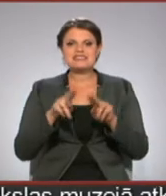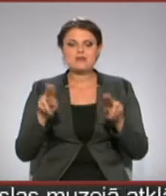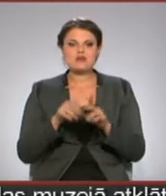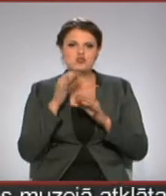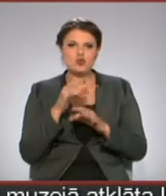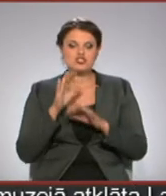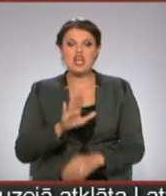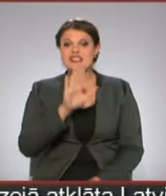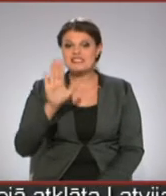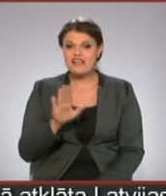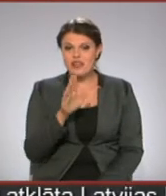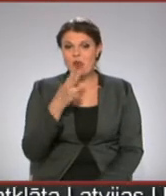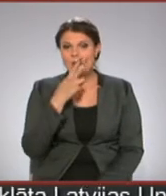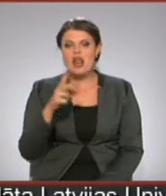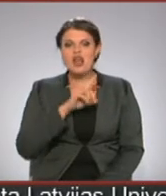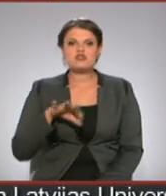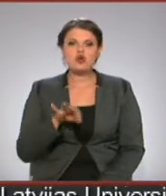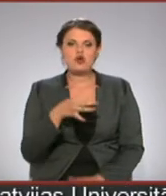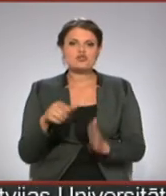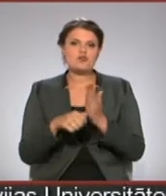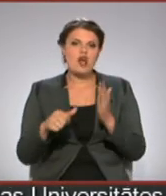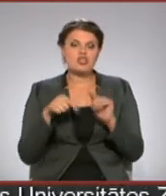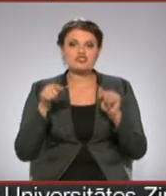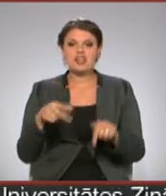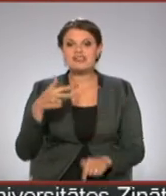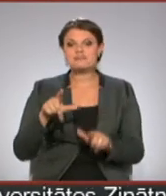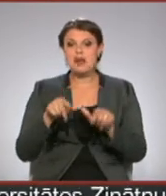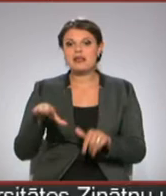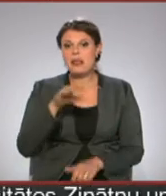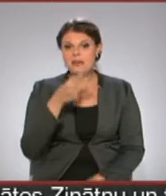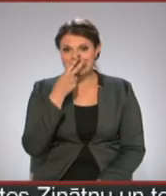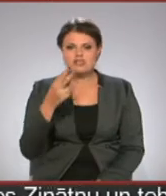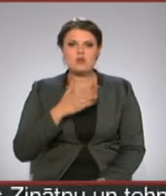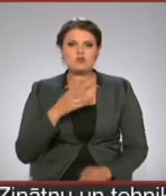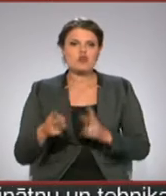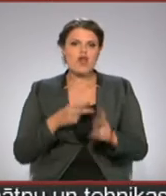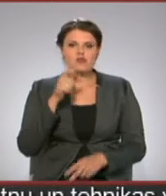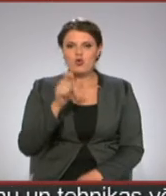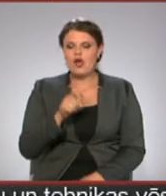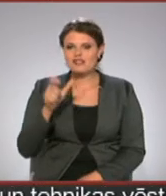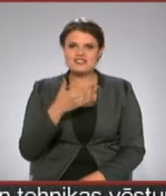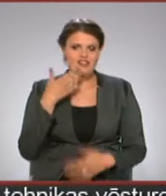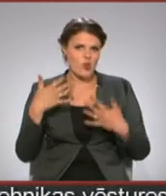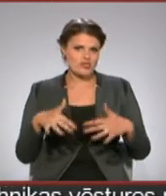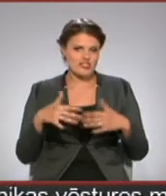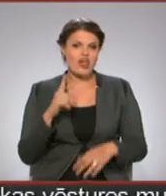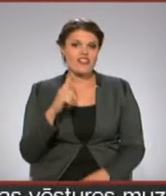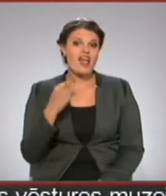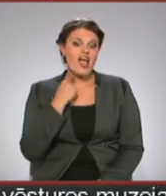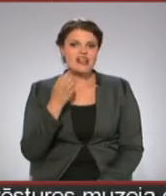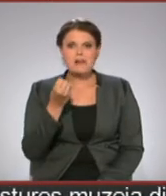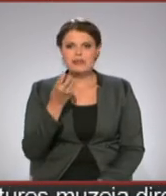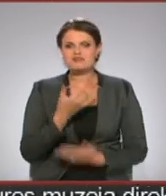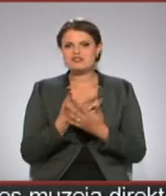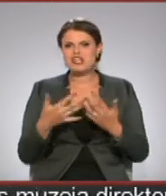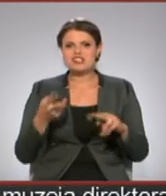Un palūkojoties Latvijas koncerta kalendārā šajā 30. aprīlī, mēs redzam, ka mūsējie entuziasti nav slinkojuši. Tikai Rīgā vien 15